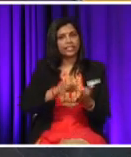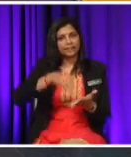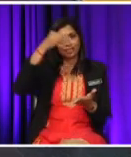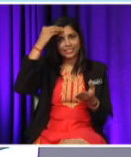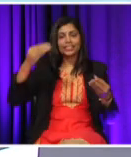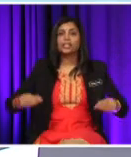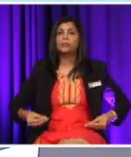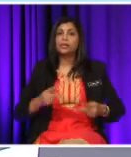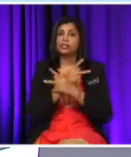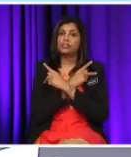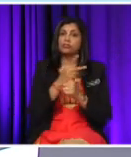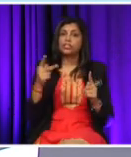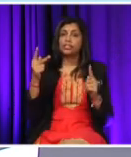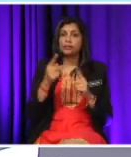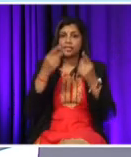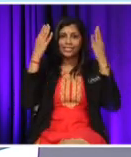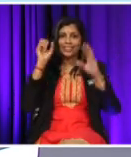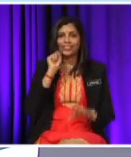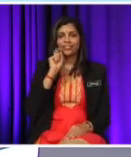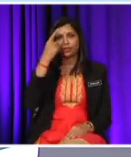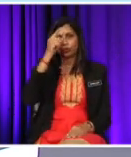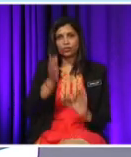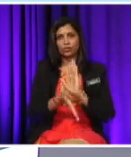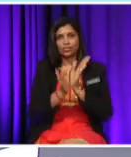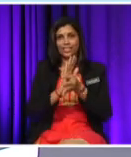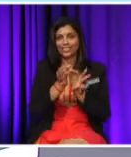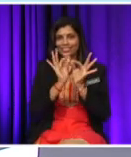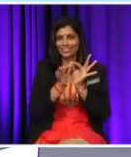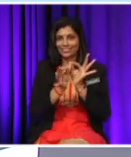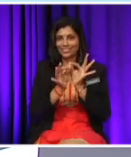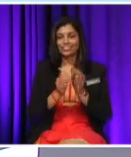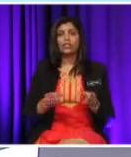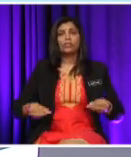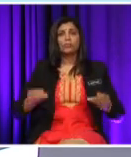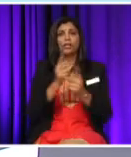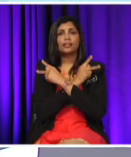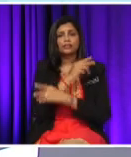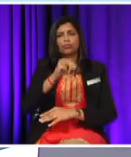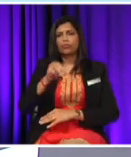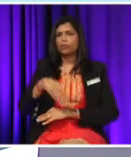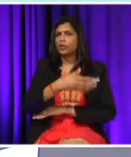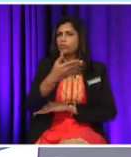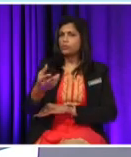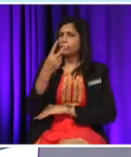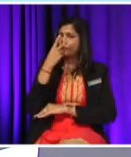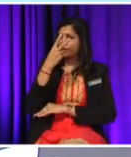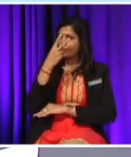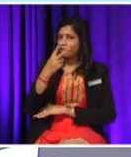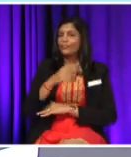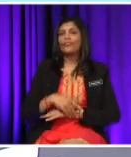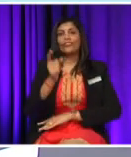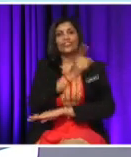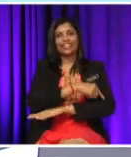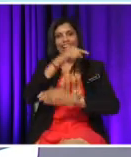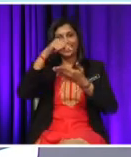yang membantu kita pada hari ini sebagai juru bahasa isyarat dan terima kasih kepada murid-murid yang Setyo menuntun slot